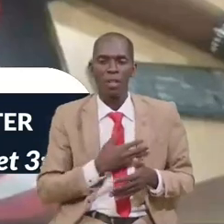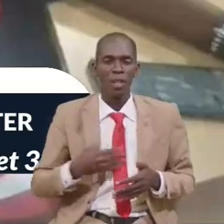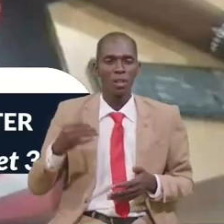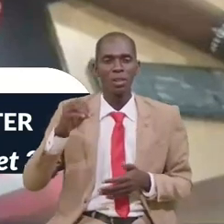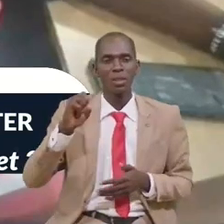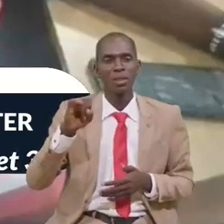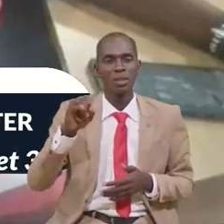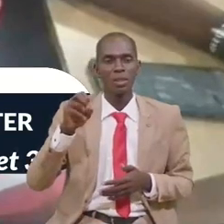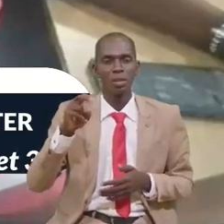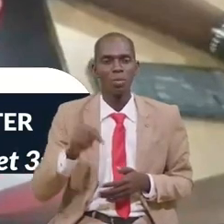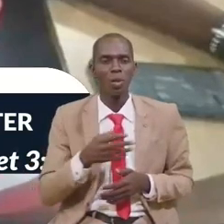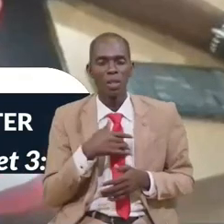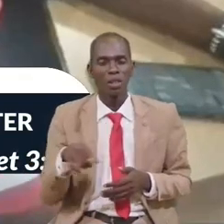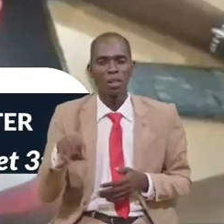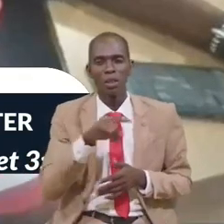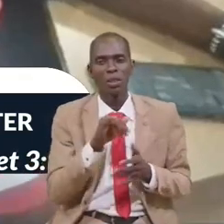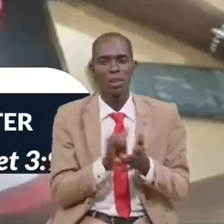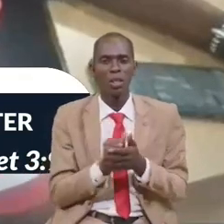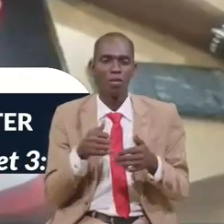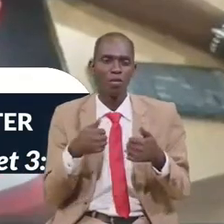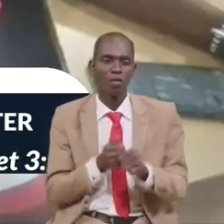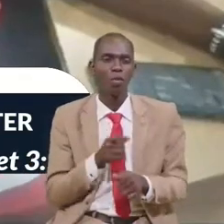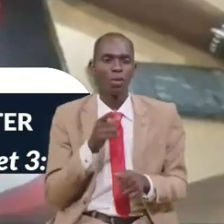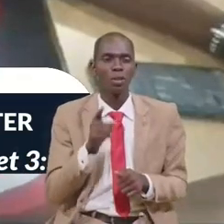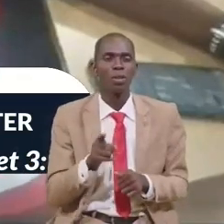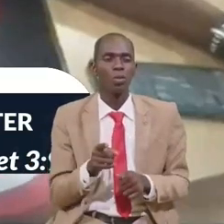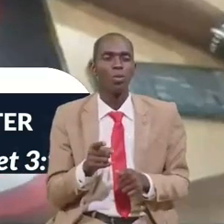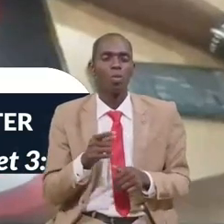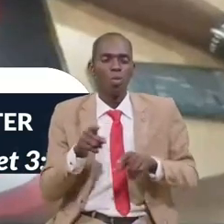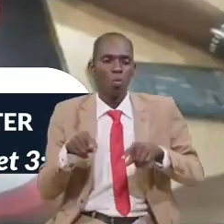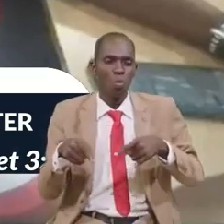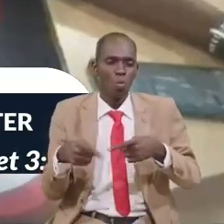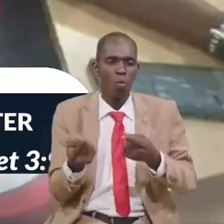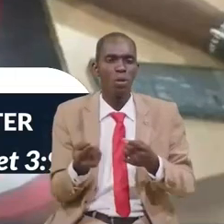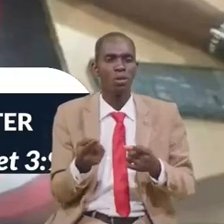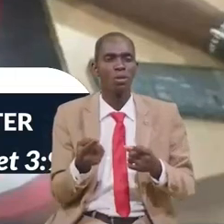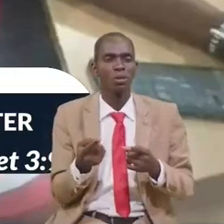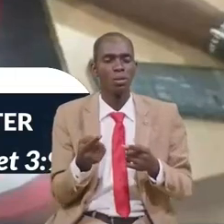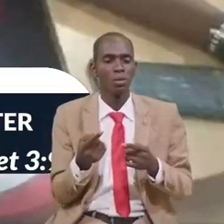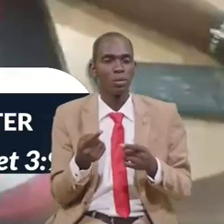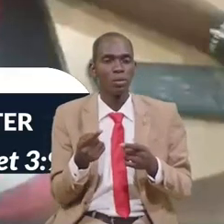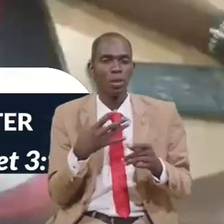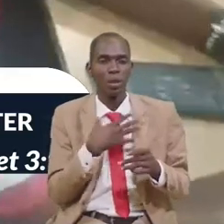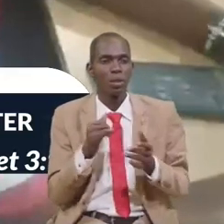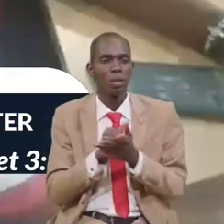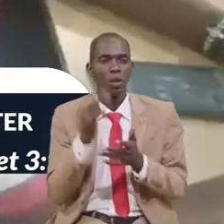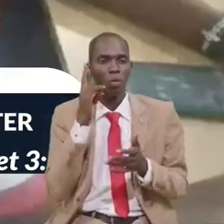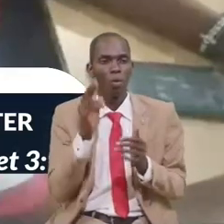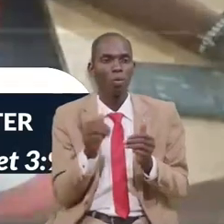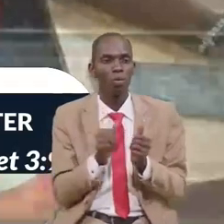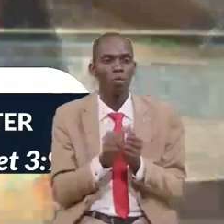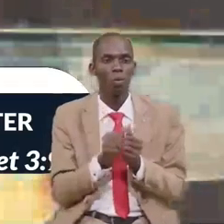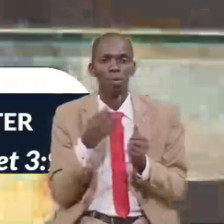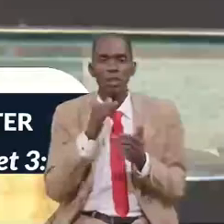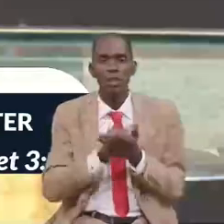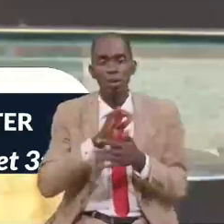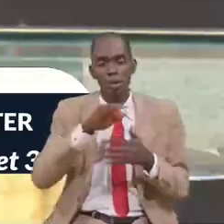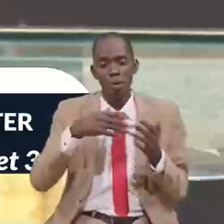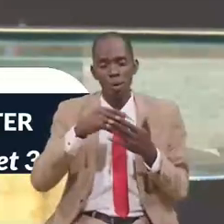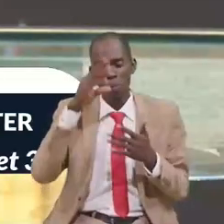se mirent à sa recherche. Et quand ils l'eurent trouvé, ils lui dirent, « Tous